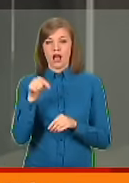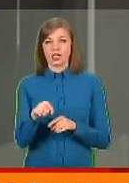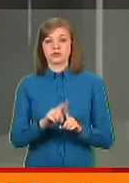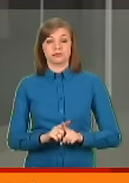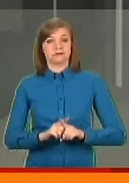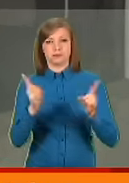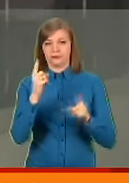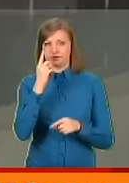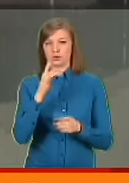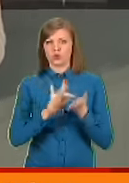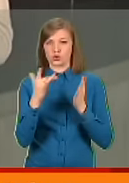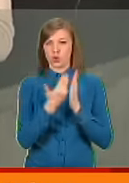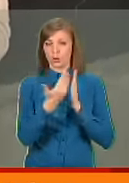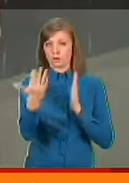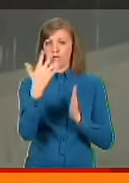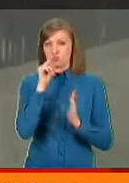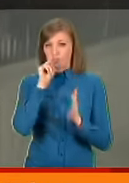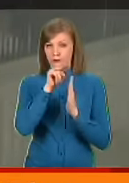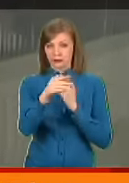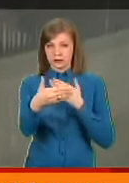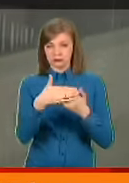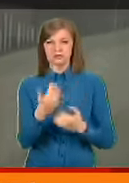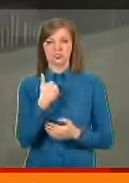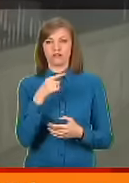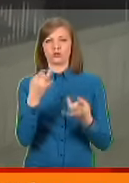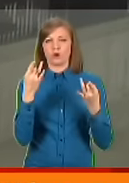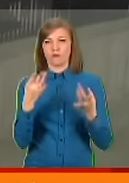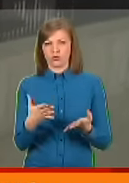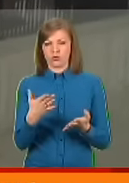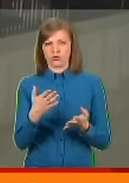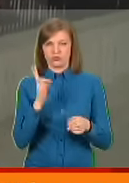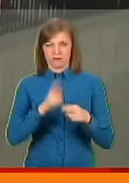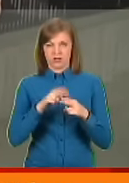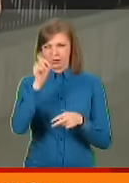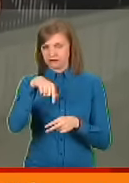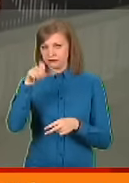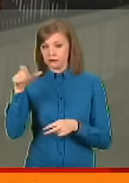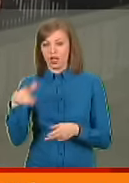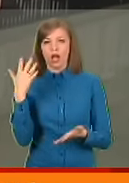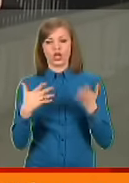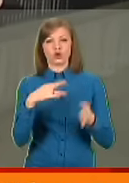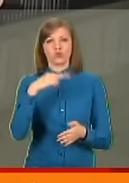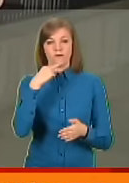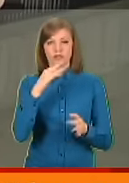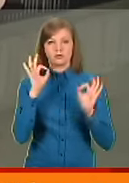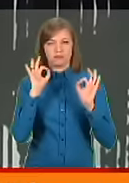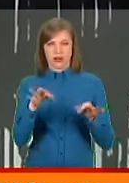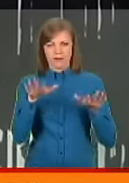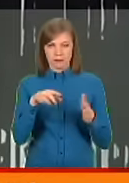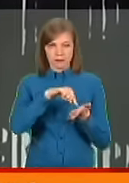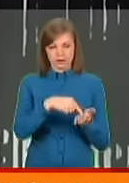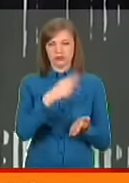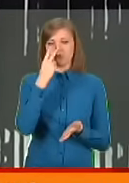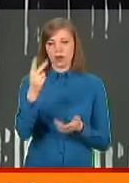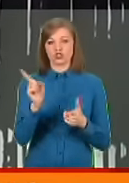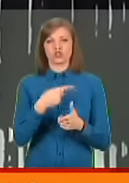родзинка станції, диво-скло. Якщо дивитися на нього впритул, то здається, що це просто набір якихось металевих пластин. Проте, якщо подивитися із правильного ракурсу, то